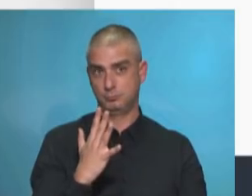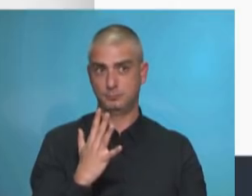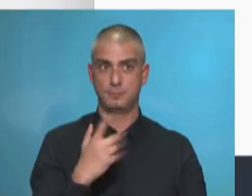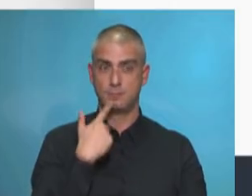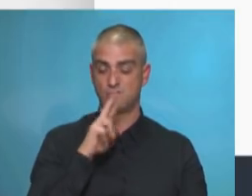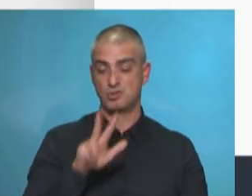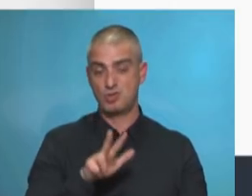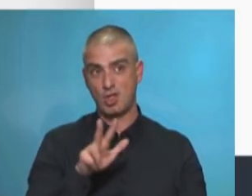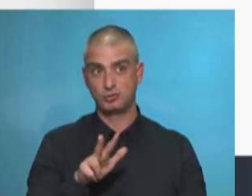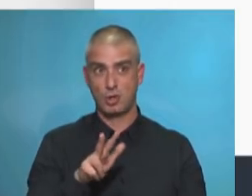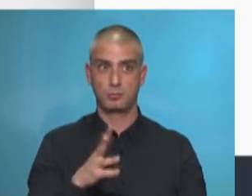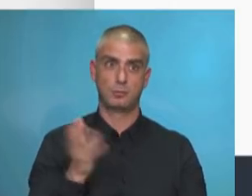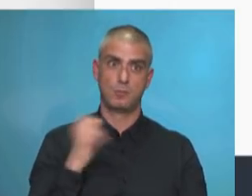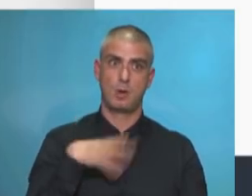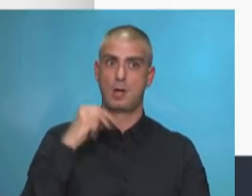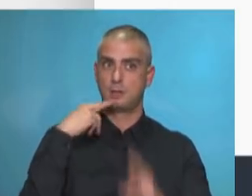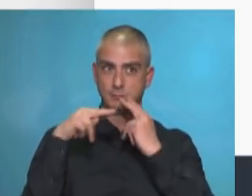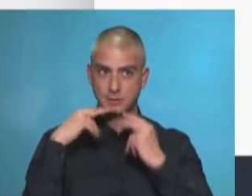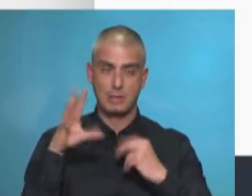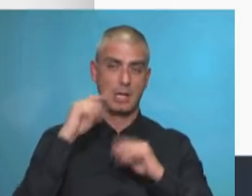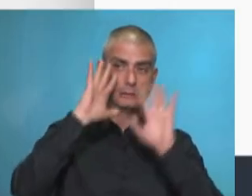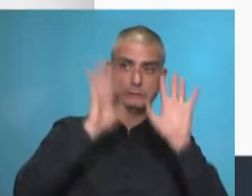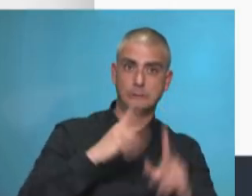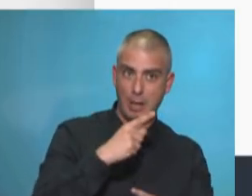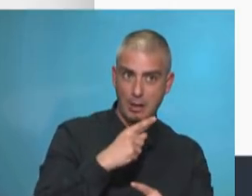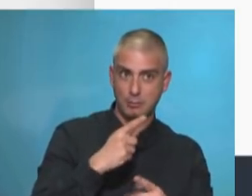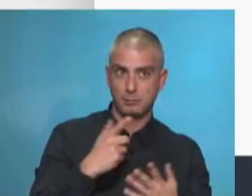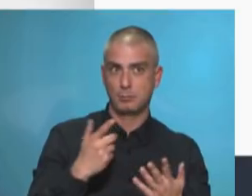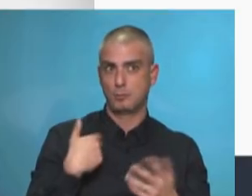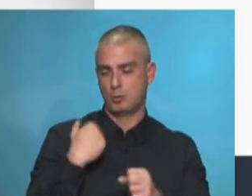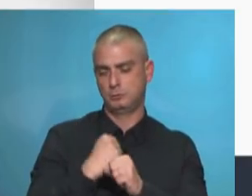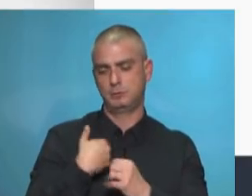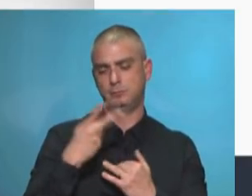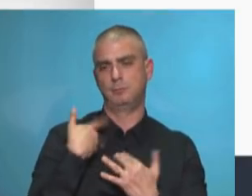שלוש שעות, בואו, קחתי לי מסעדה, קחתי לסרט.